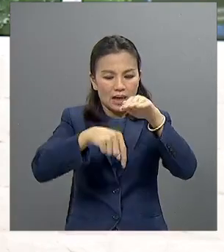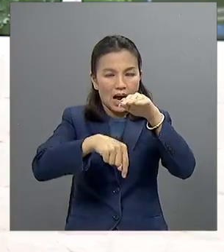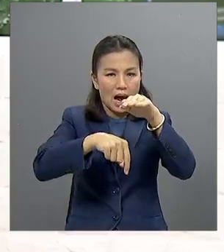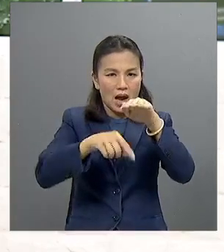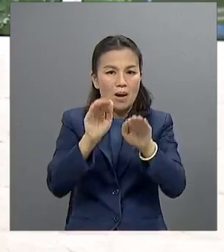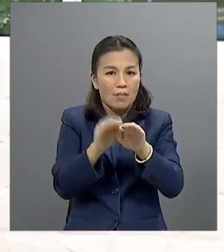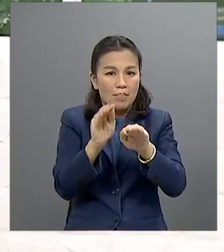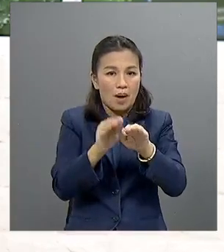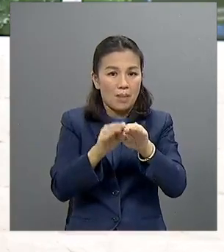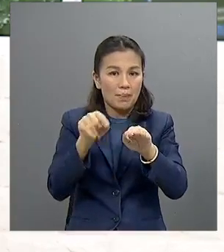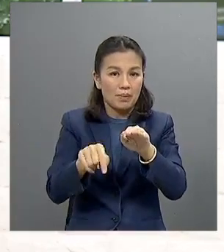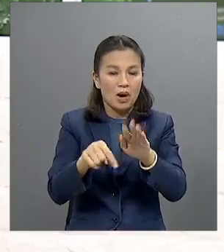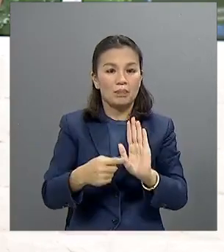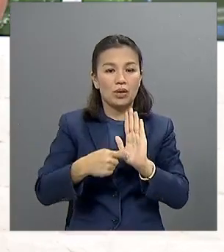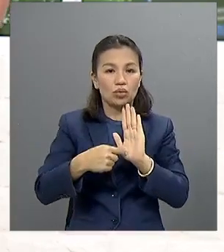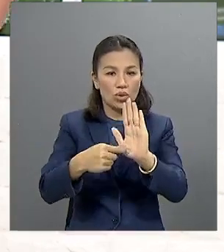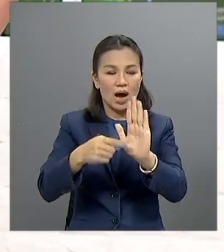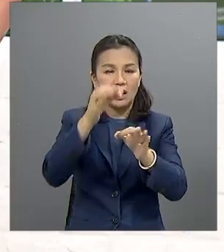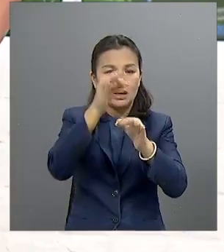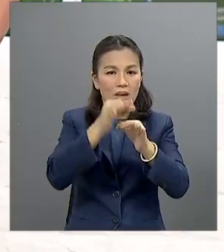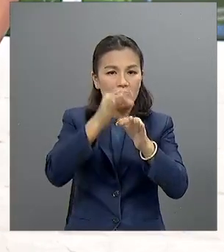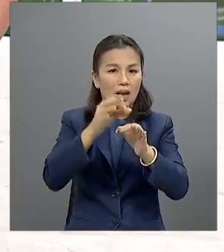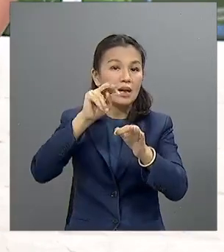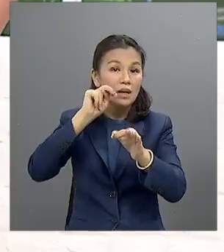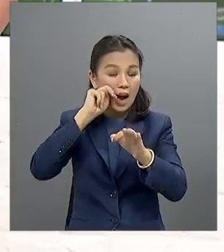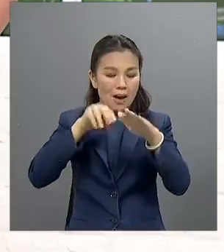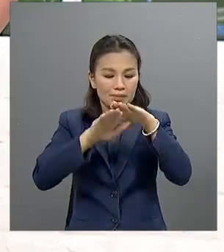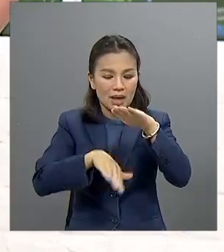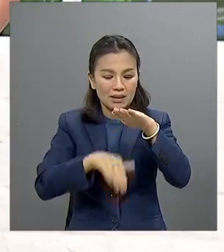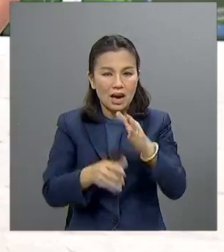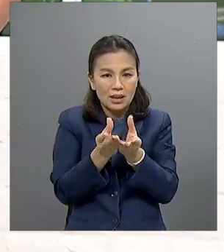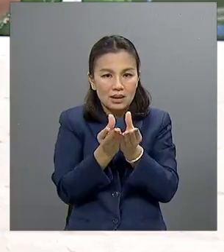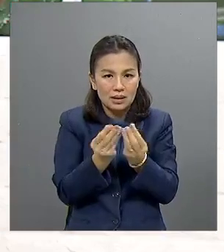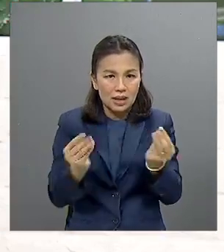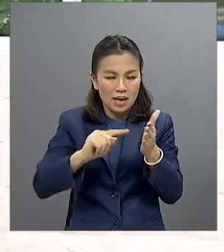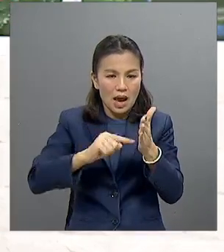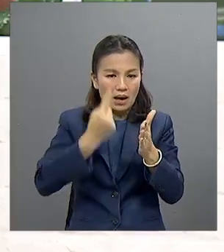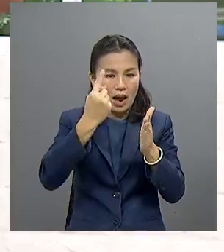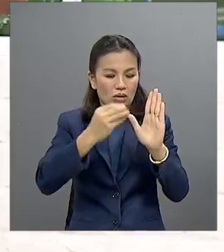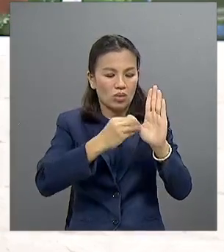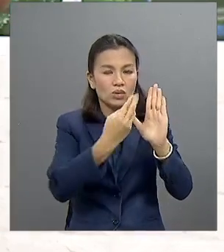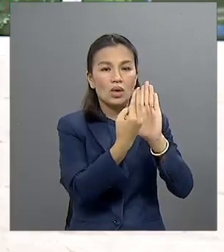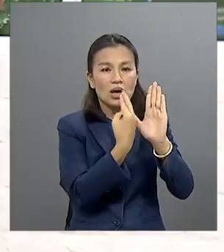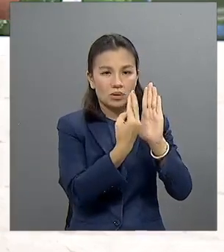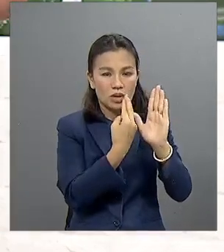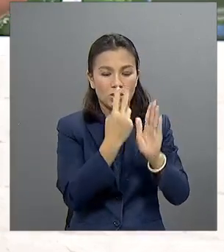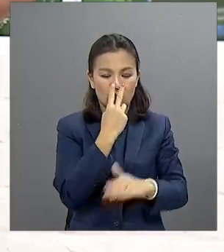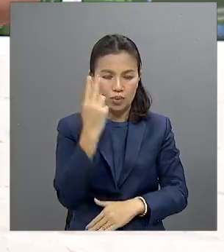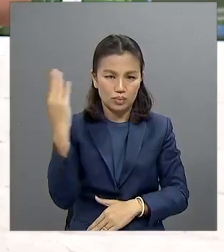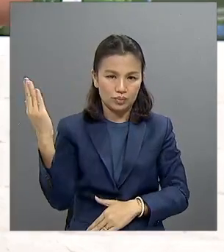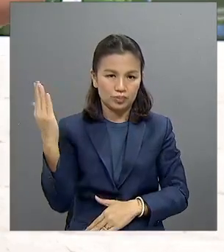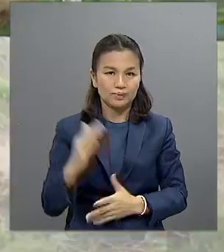เดลธนาคารน้ำใต้ดินแห่งแรกของจังหวัดราชบุรีกันเลยทีเดียวนะคะไปดูโครงการนี้ค่ะติดตามจาก